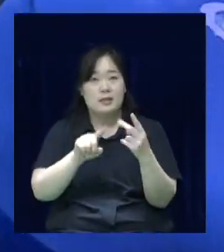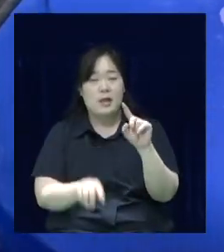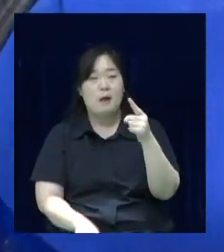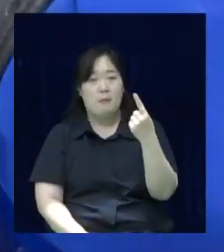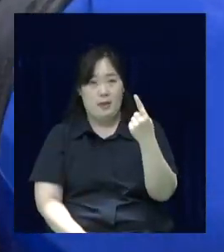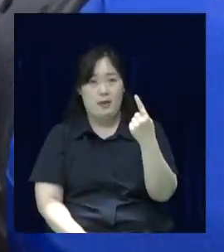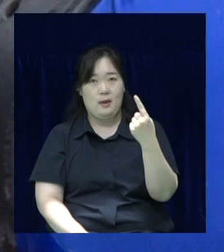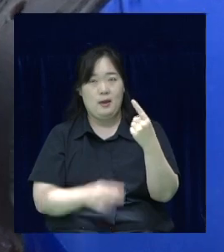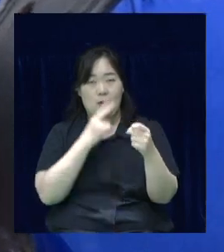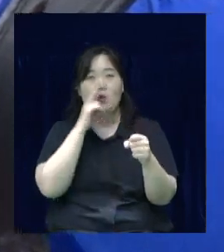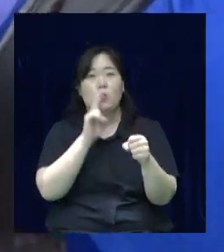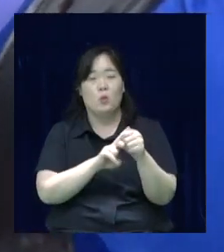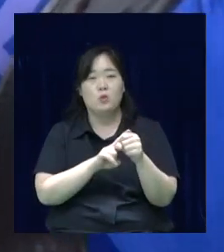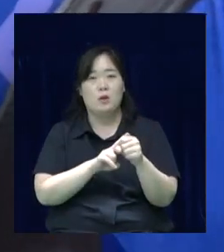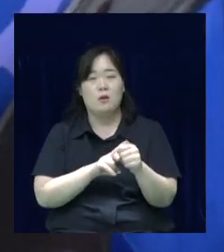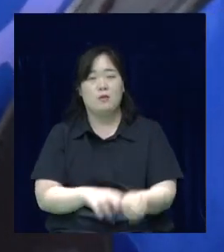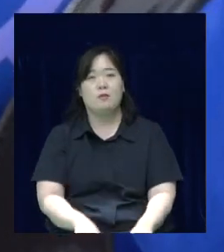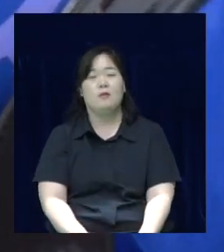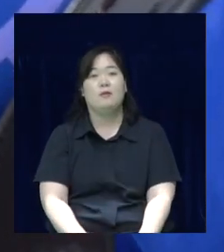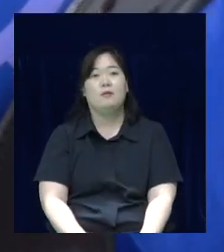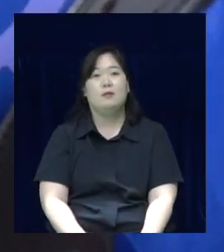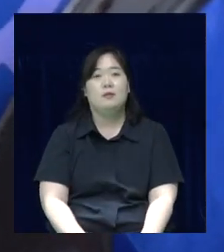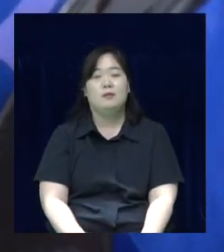100kg 파워리프팅 이어집니다.